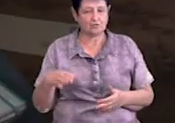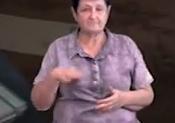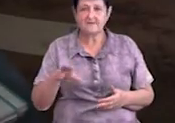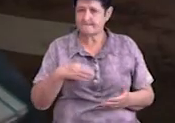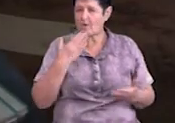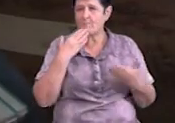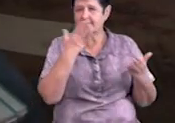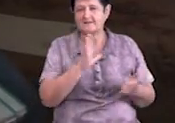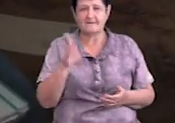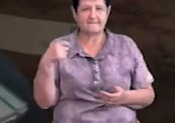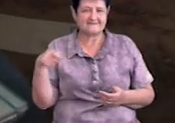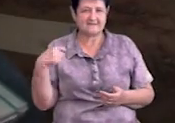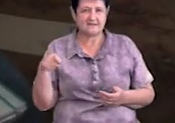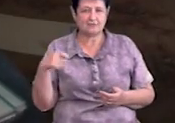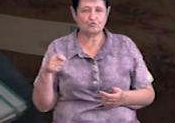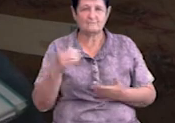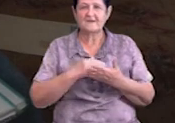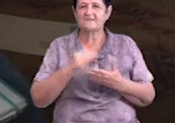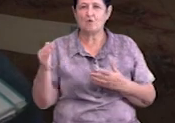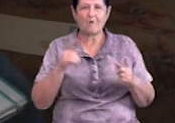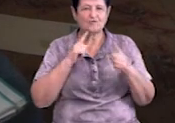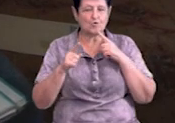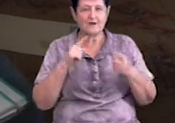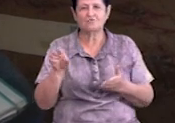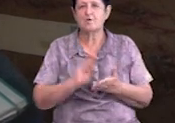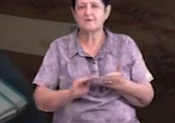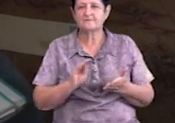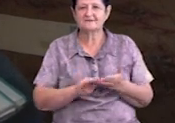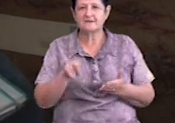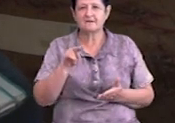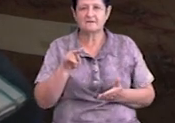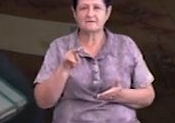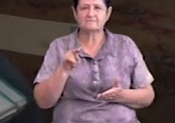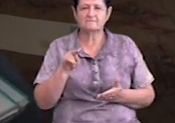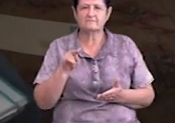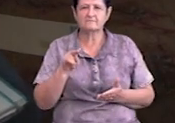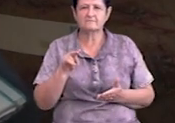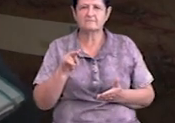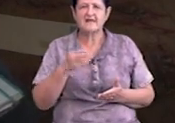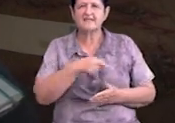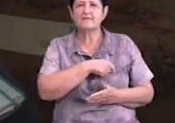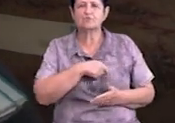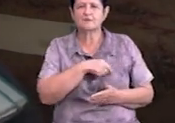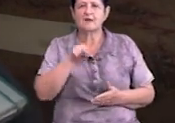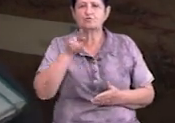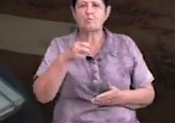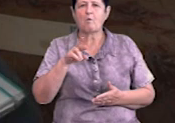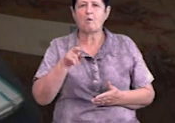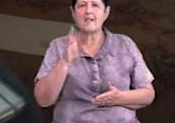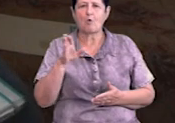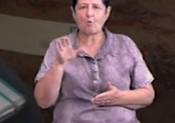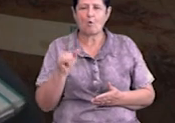обращались к президенту, в Верховную Раду, писали Полякову, депутату, вот,